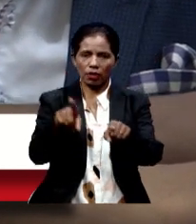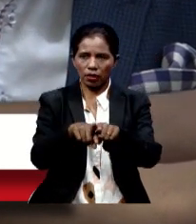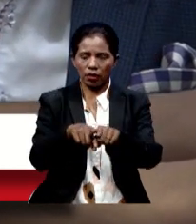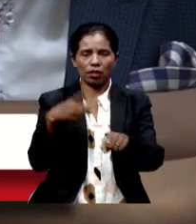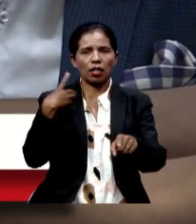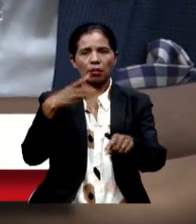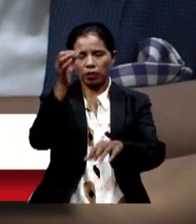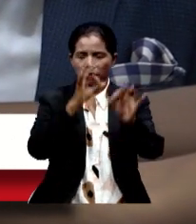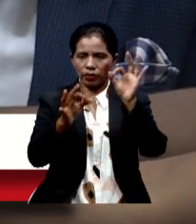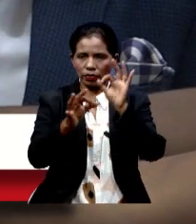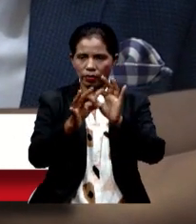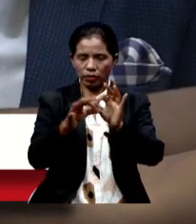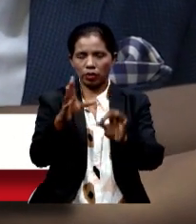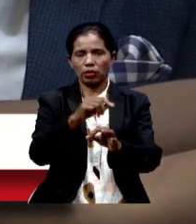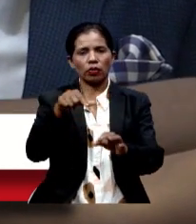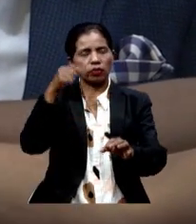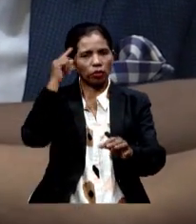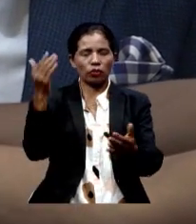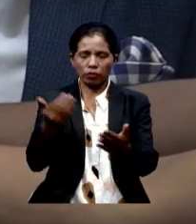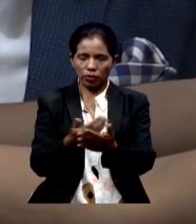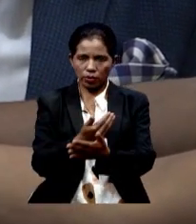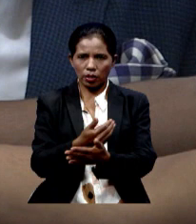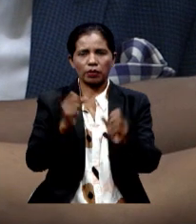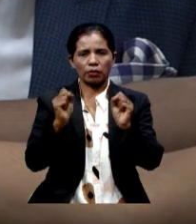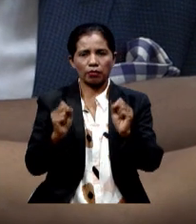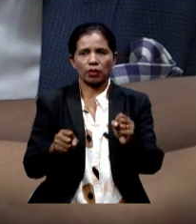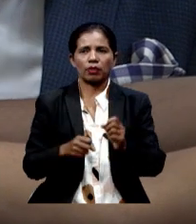percaya pemerintahan yang baru ini akan menjadi